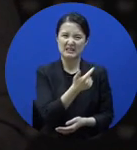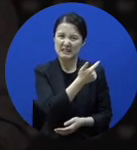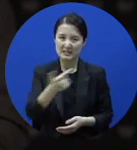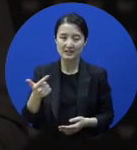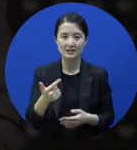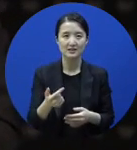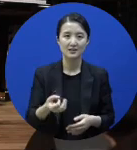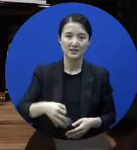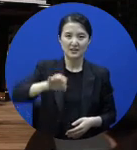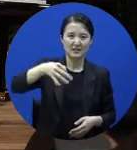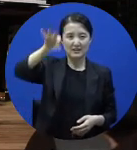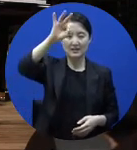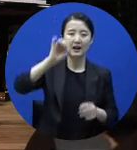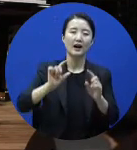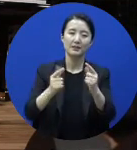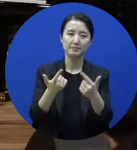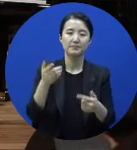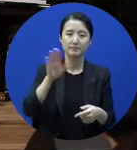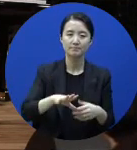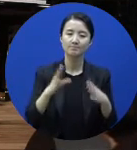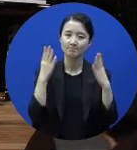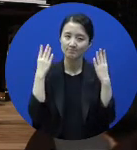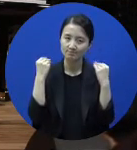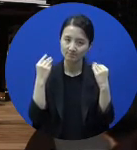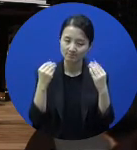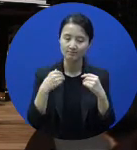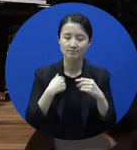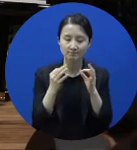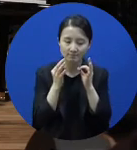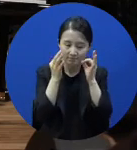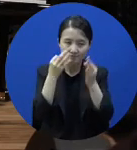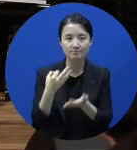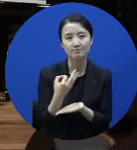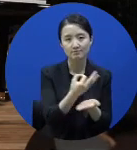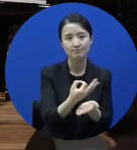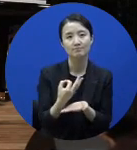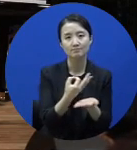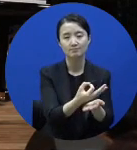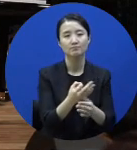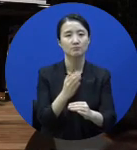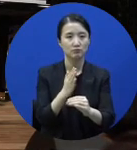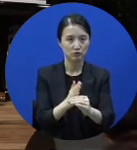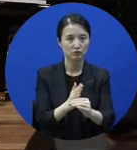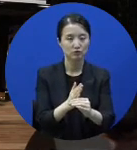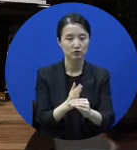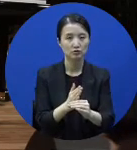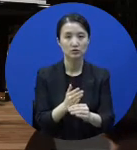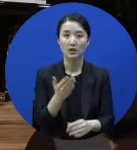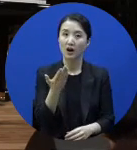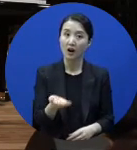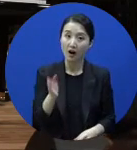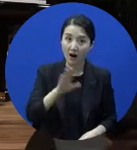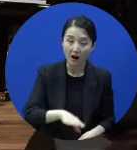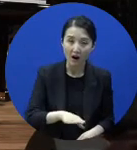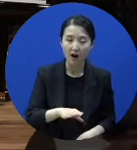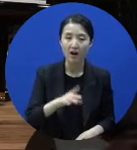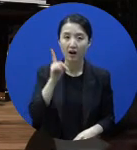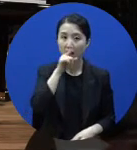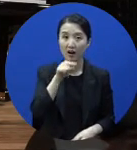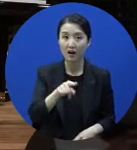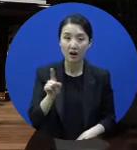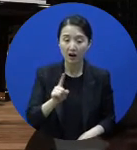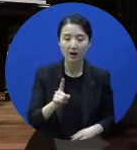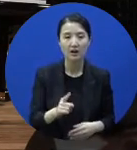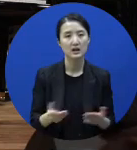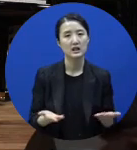부분이고요. 가장 힘든 거는 24시간 일을 해야 된다는 겁니다. 우연하게 그러니까 직장에 출퇴근이 있긴 하지만 저희는